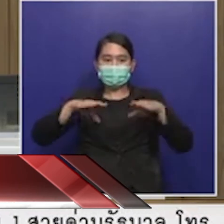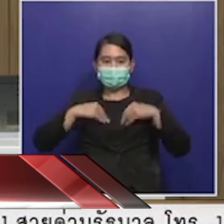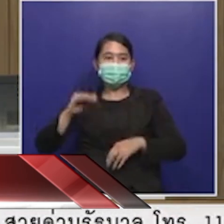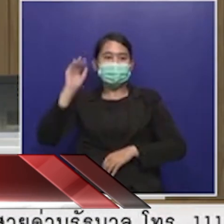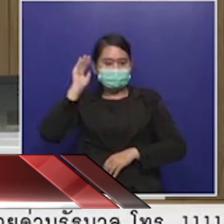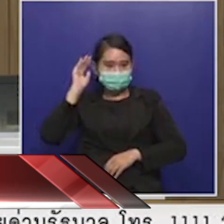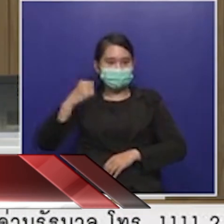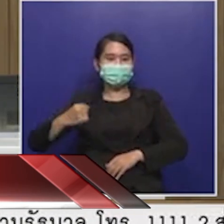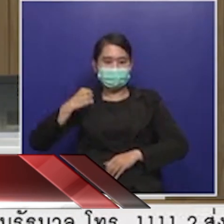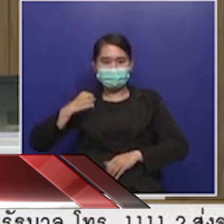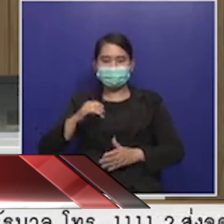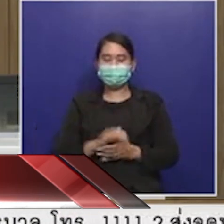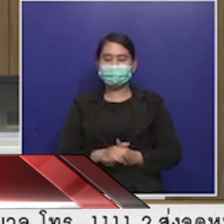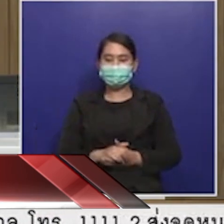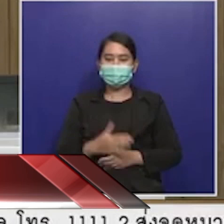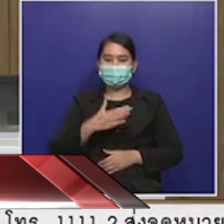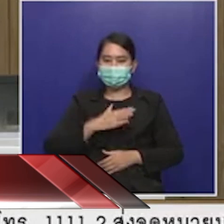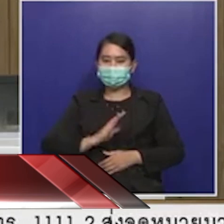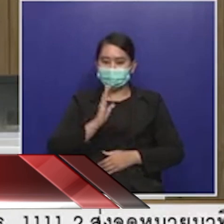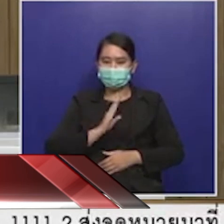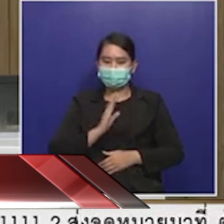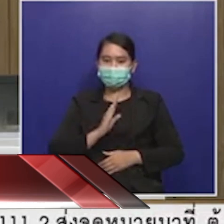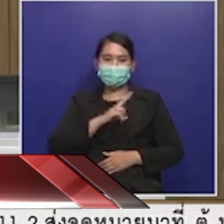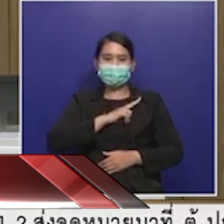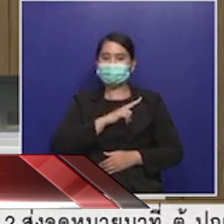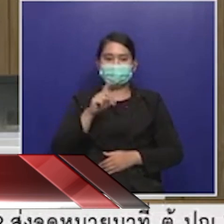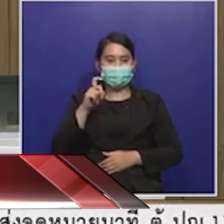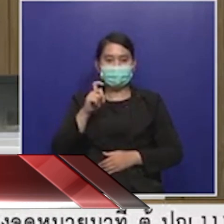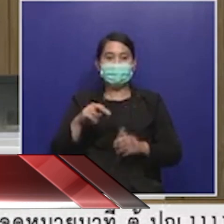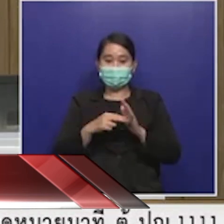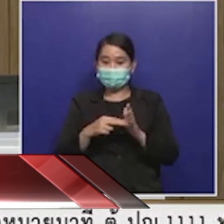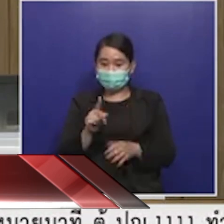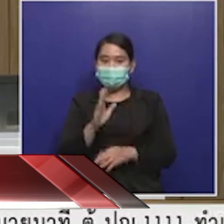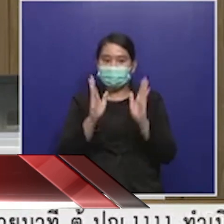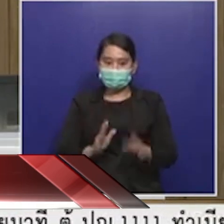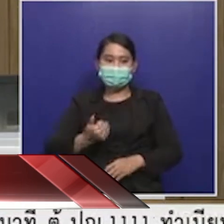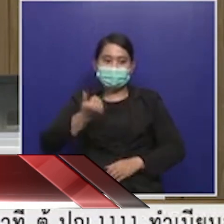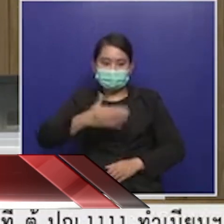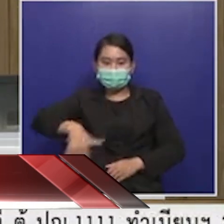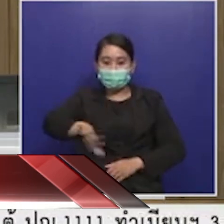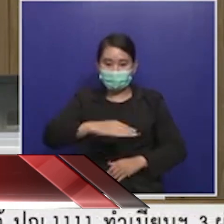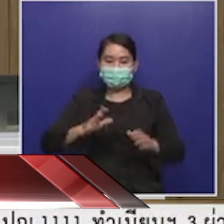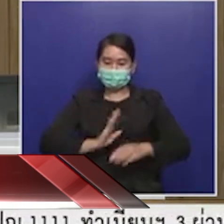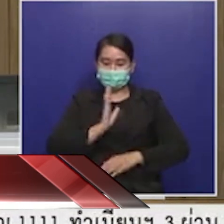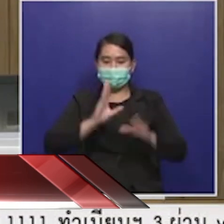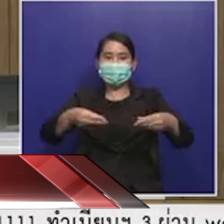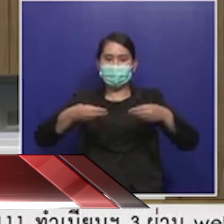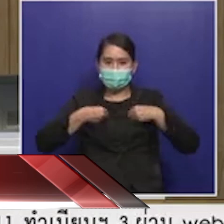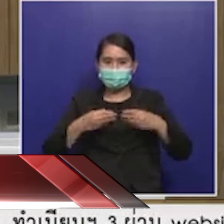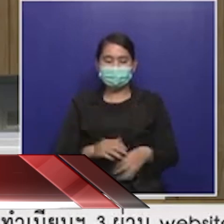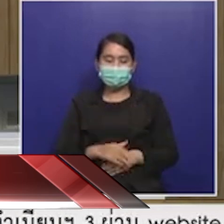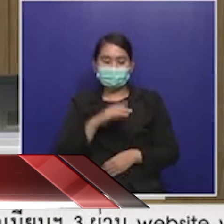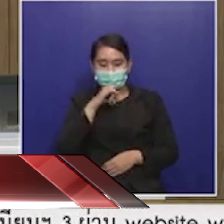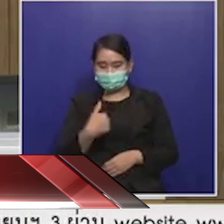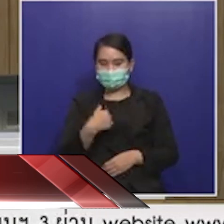คนก็เชื่อมั่นผมต่างเกียร์ผมเองไม่ได้เกียรติเป็นคนที่คนอื่นก็มอบให้ผมทำดีใครเกี่ยวกับผมผมเข้าไป